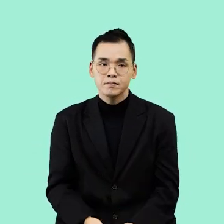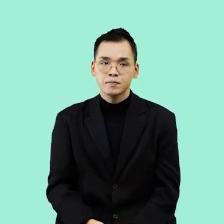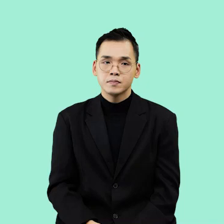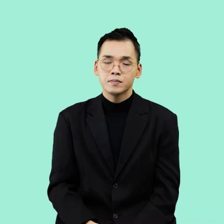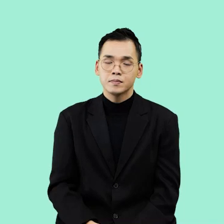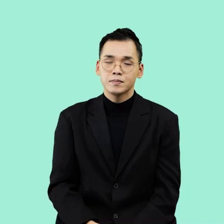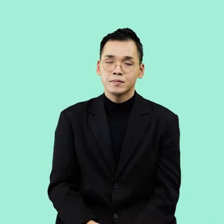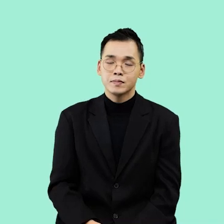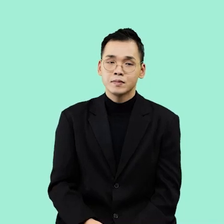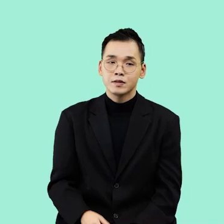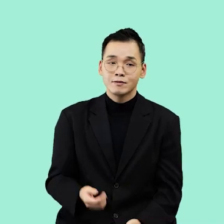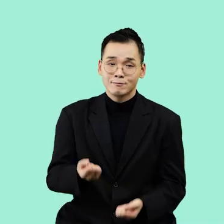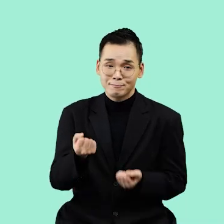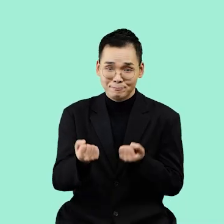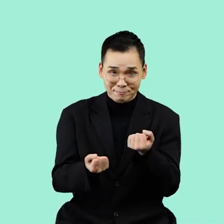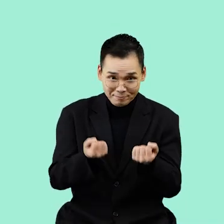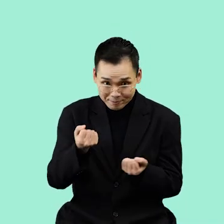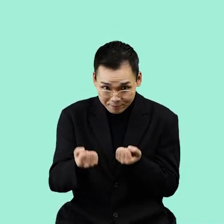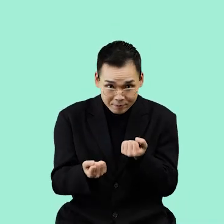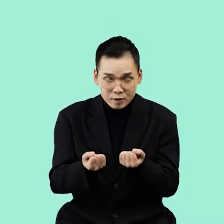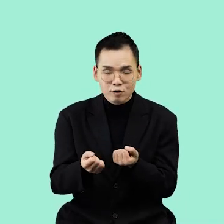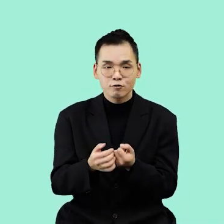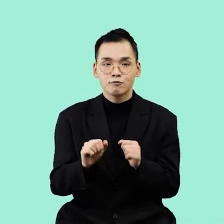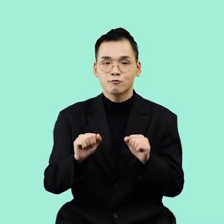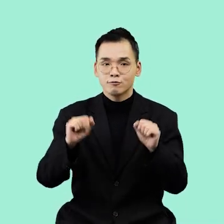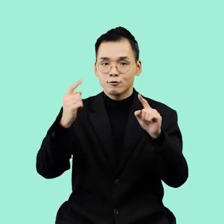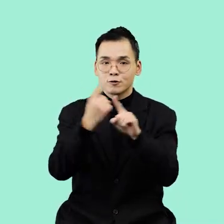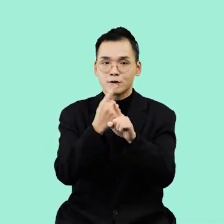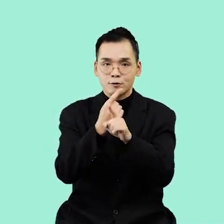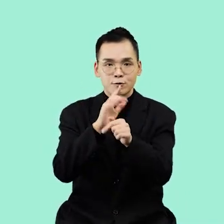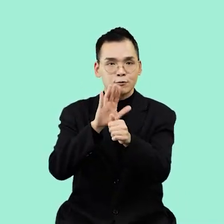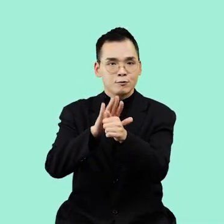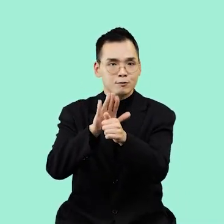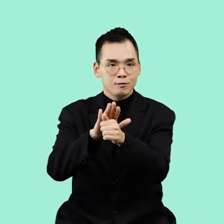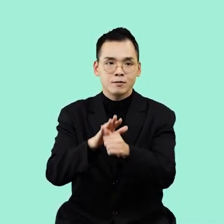수동 자전거를 이용한 운동 치료를 지원합니다.